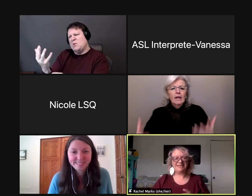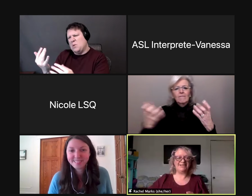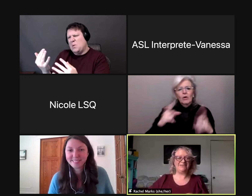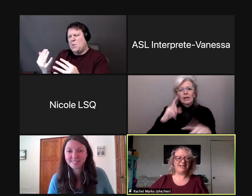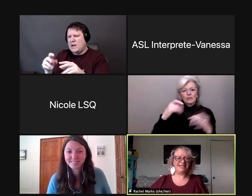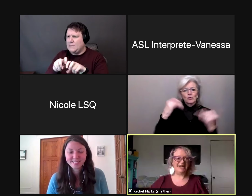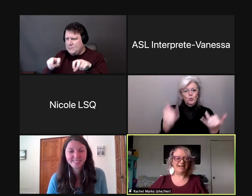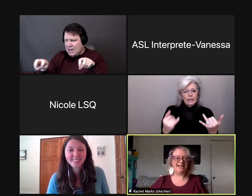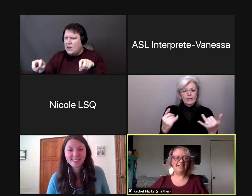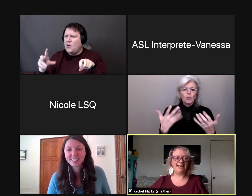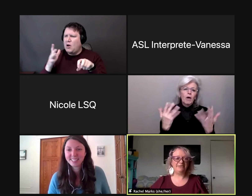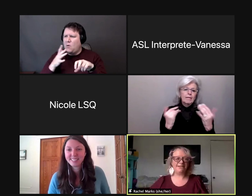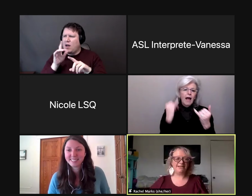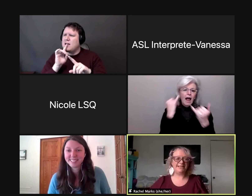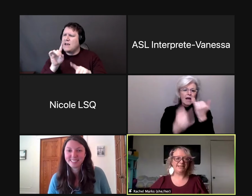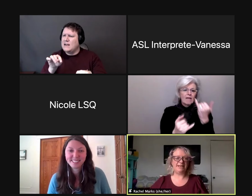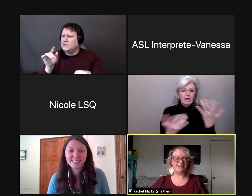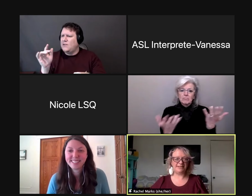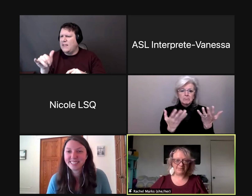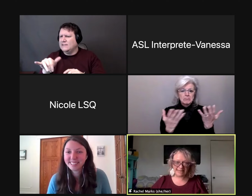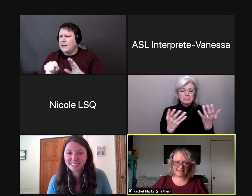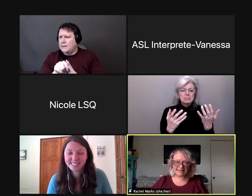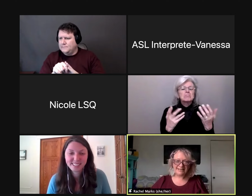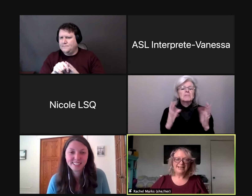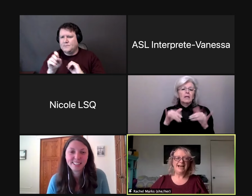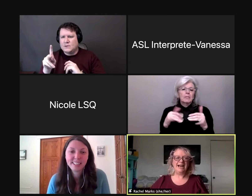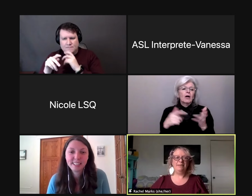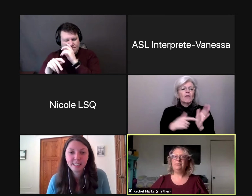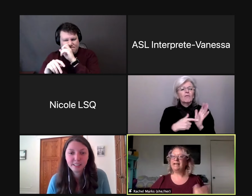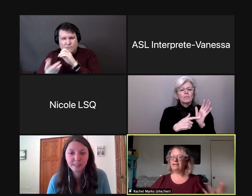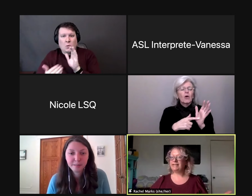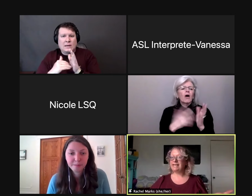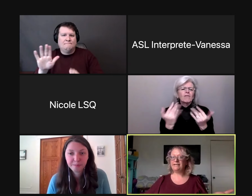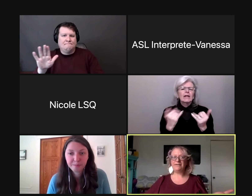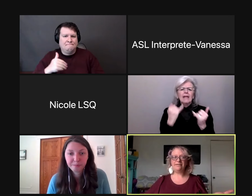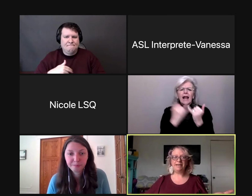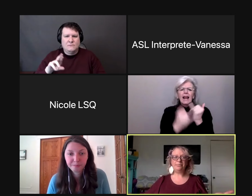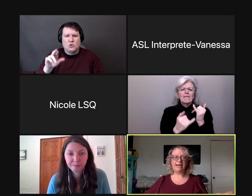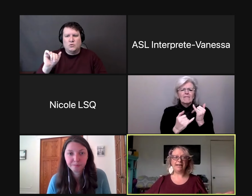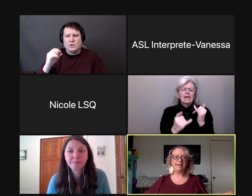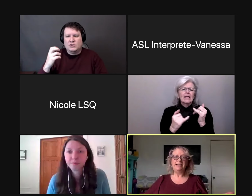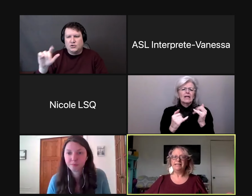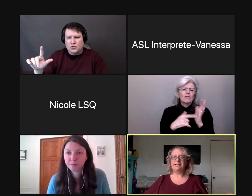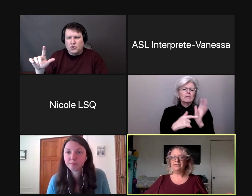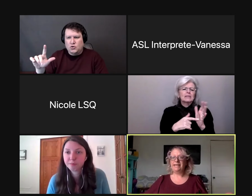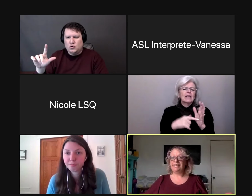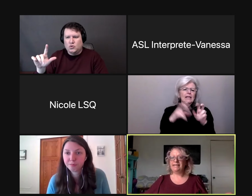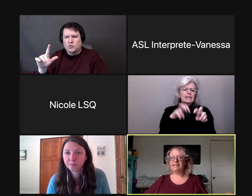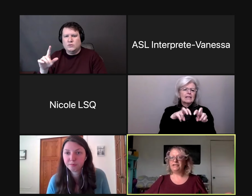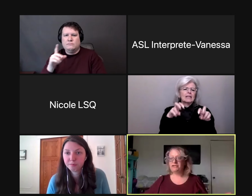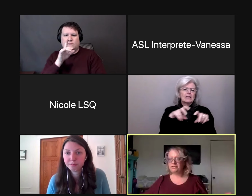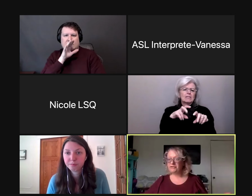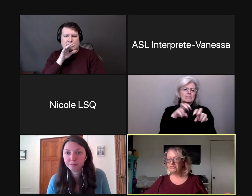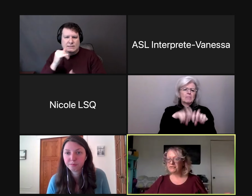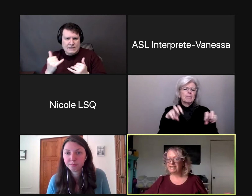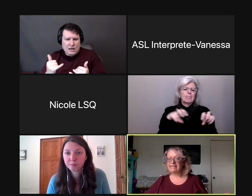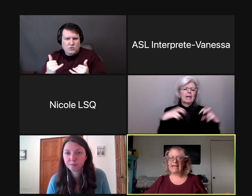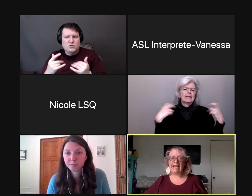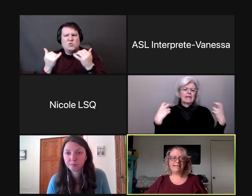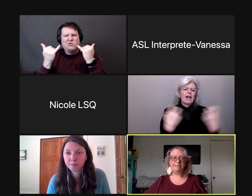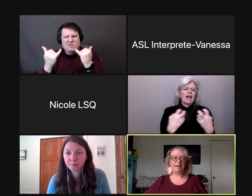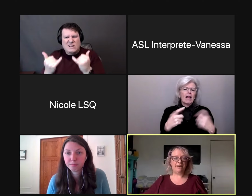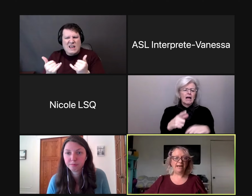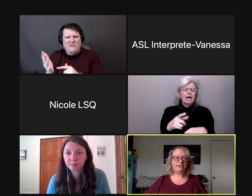On peut peut-être attendre la fin. les présentera au panel. Alors, encore une fois, c'est Rachel qui vous parle. On va